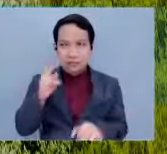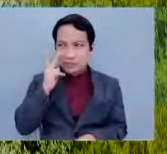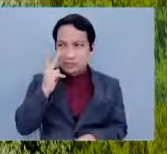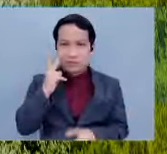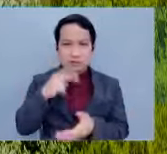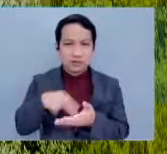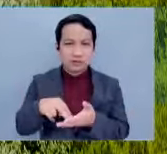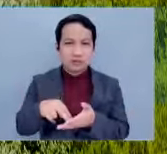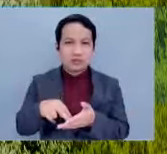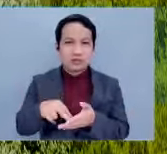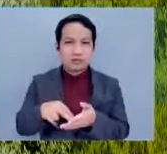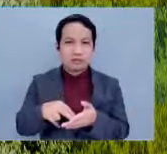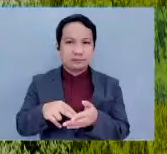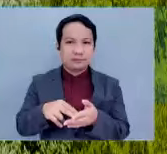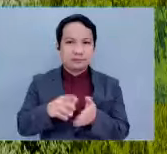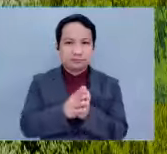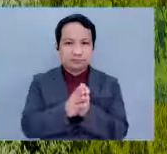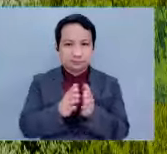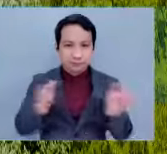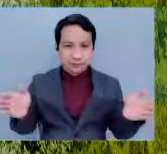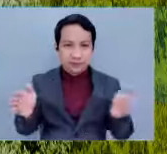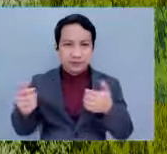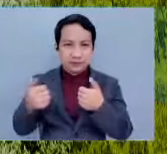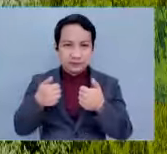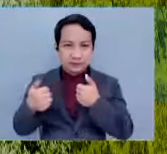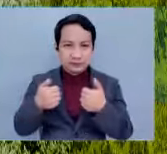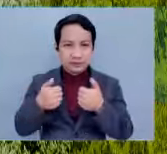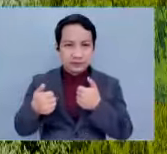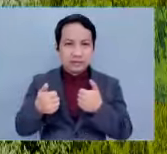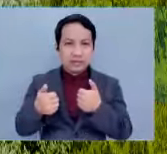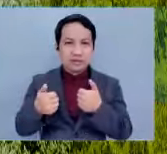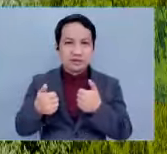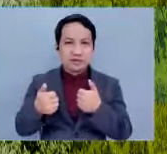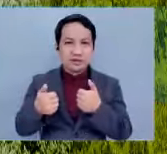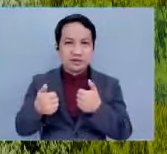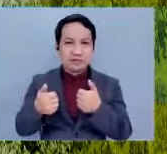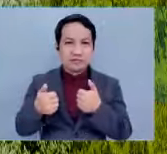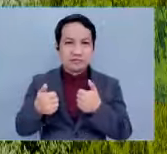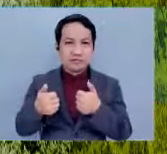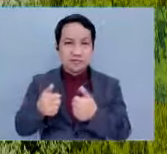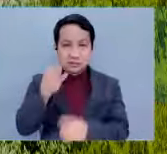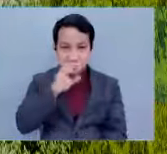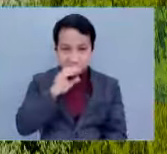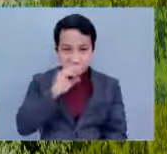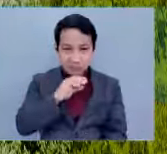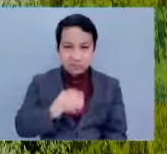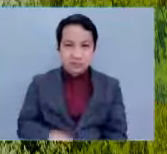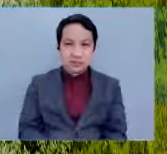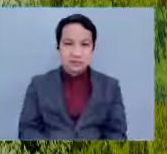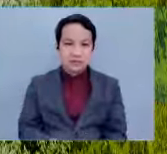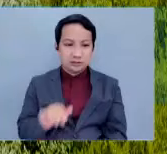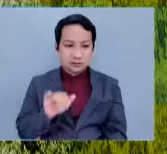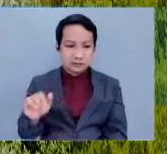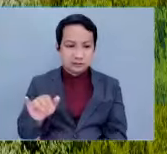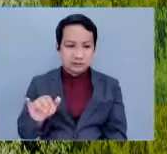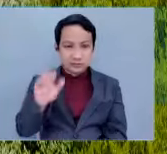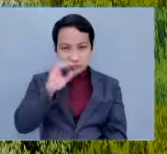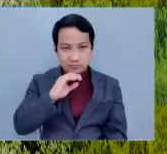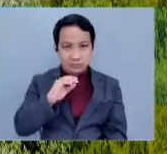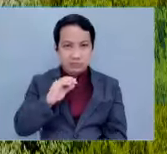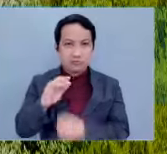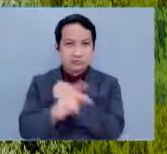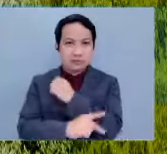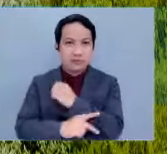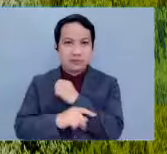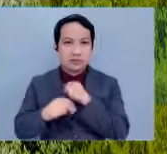pero naging parang malaking competition siya no sa Cebu City and also sa Cebu province kaya